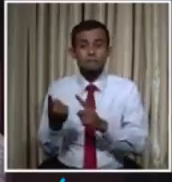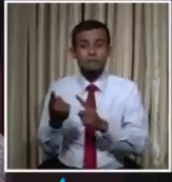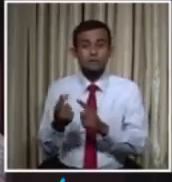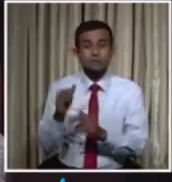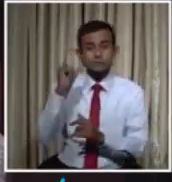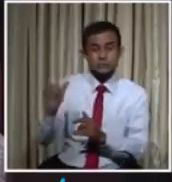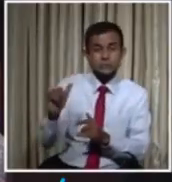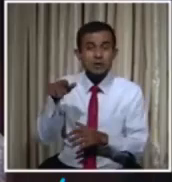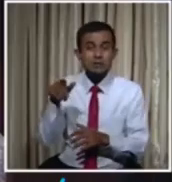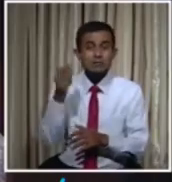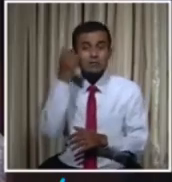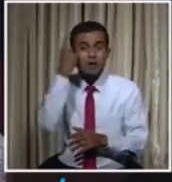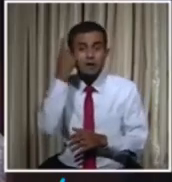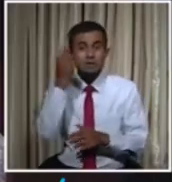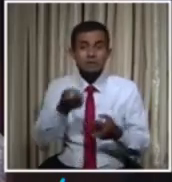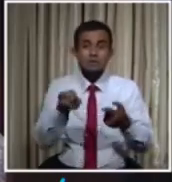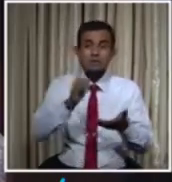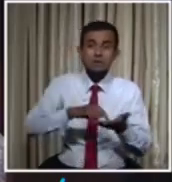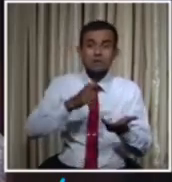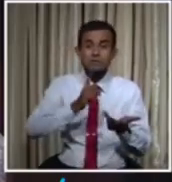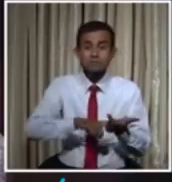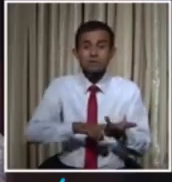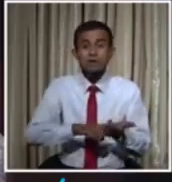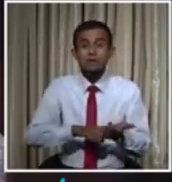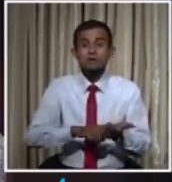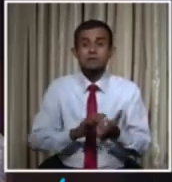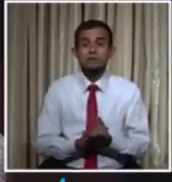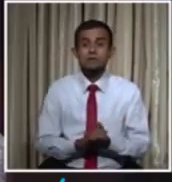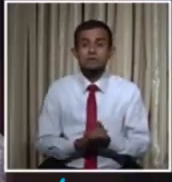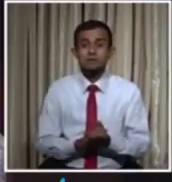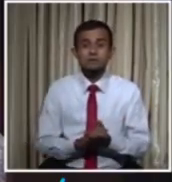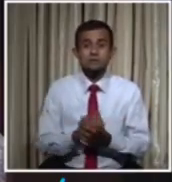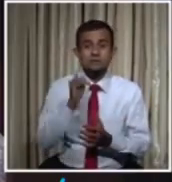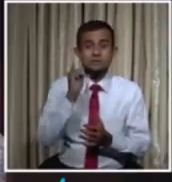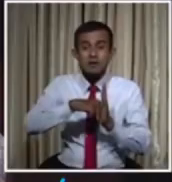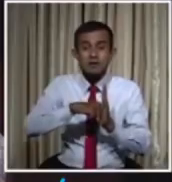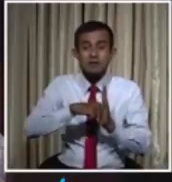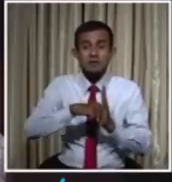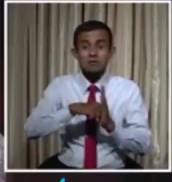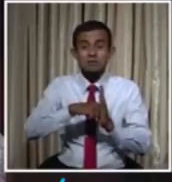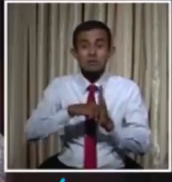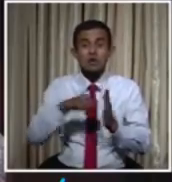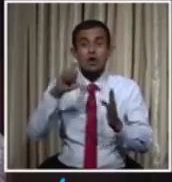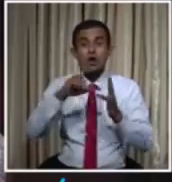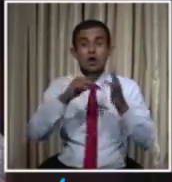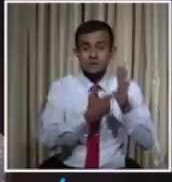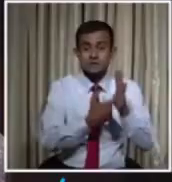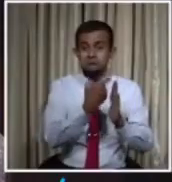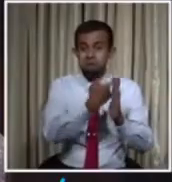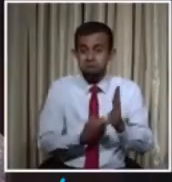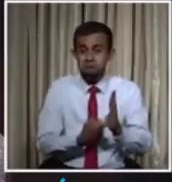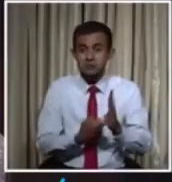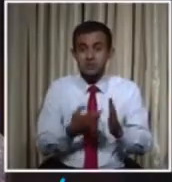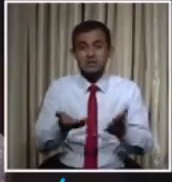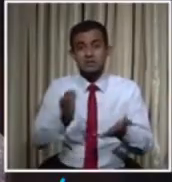අන්තවාදී සමාජවාදය තවත් අවස්ථාවක අන්ත දක්ෂිණාංශක කන්සර්වටිව් ප්‍රතිපත්ති